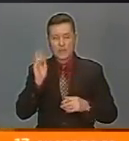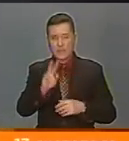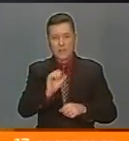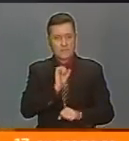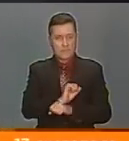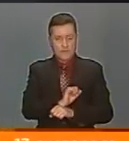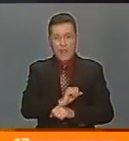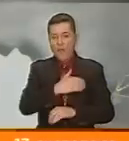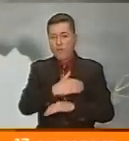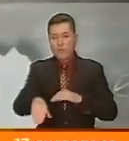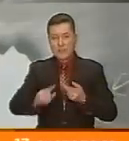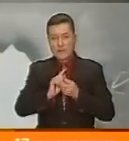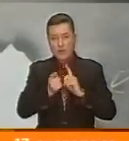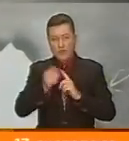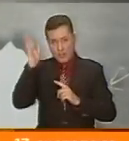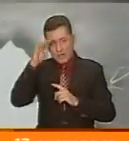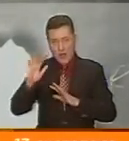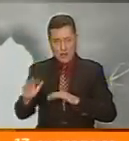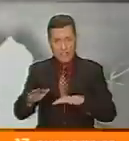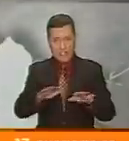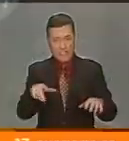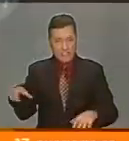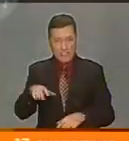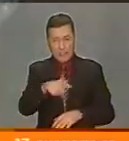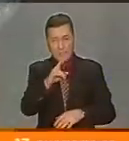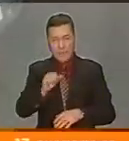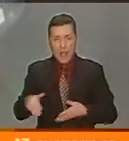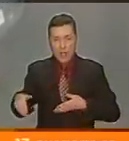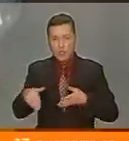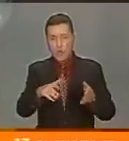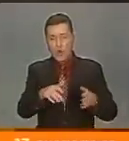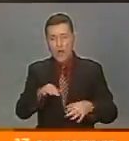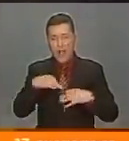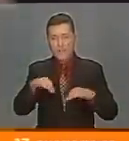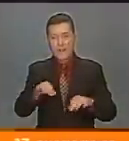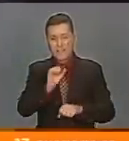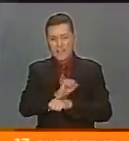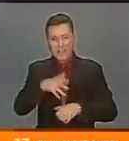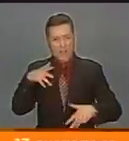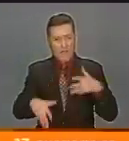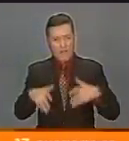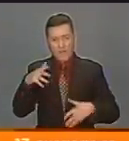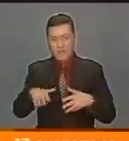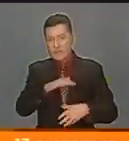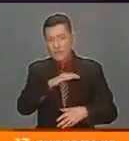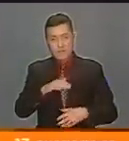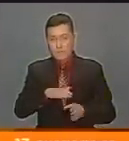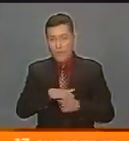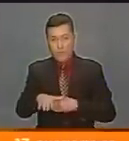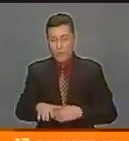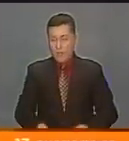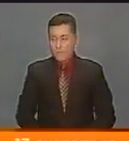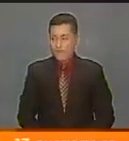намертво. Вулиці перетворилися на повноводні річки, на ґрунтових дорогах автівки загрузли у багнюці по вуха.